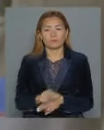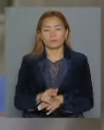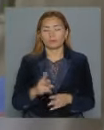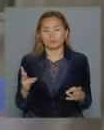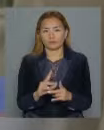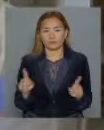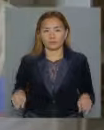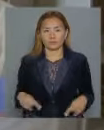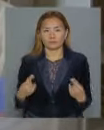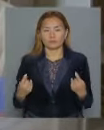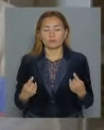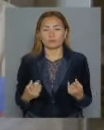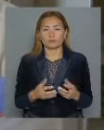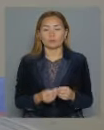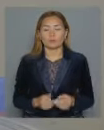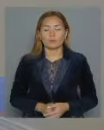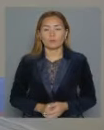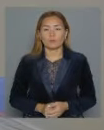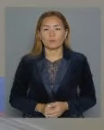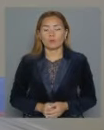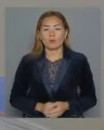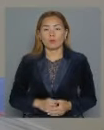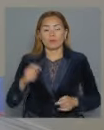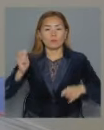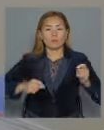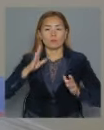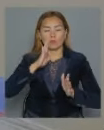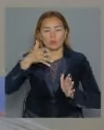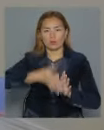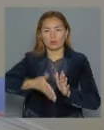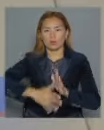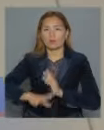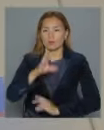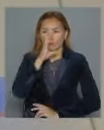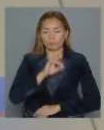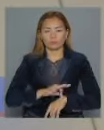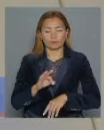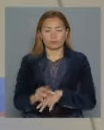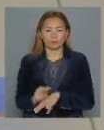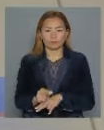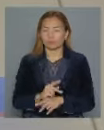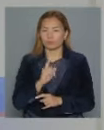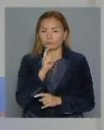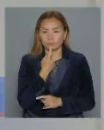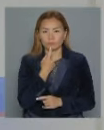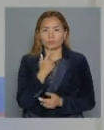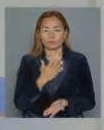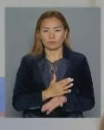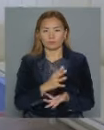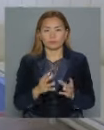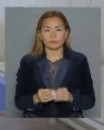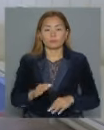отқан инструменттер. Жауын күндері ғимараттың шатырынан су кетеді. Науқастарға емдом жүргізуде қиынға соғып